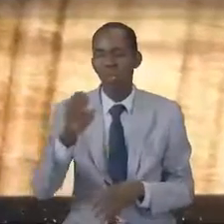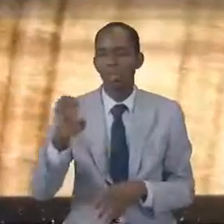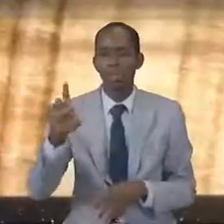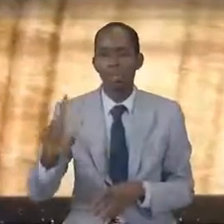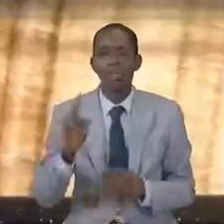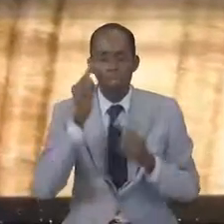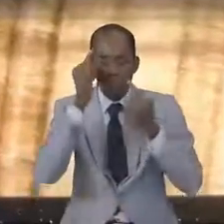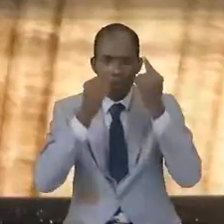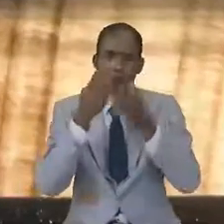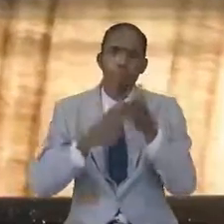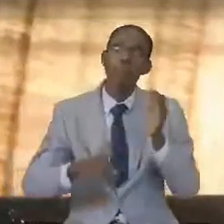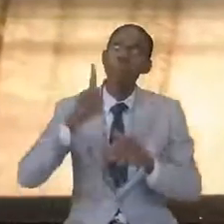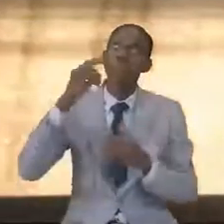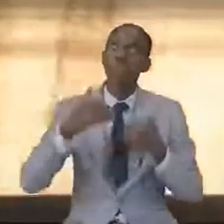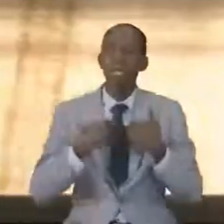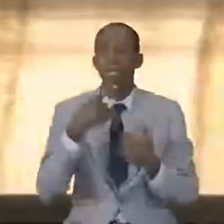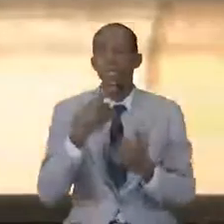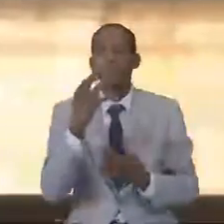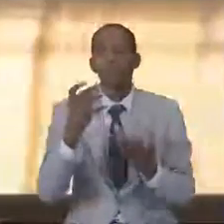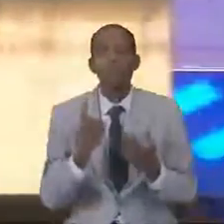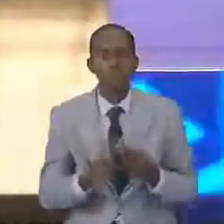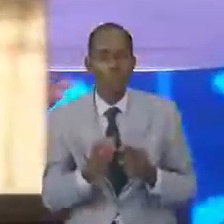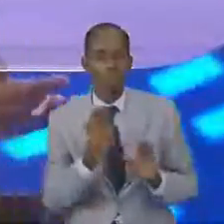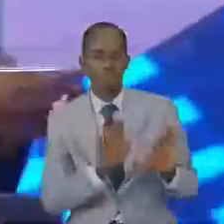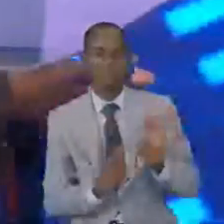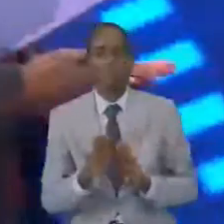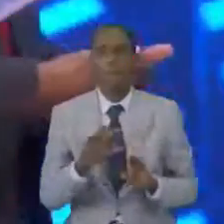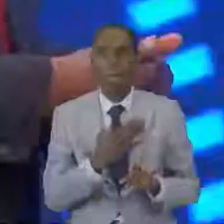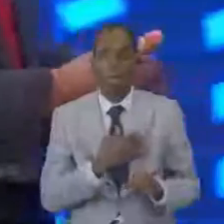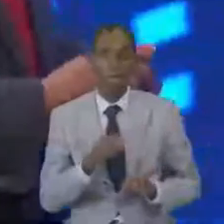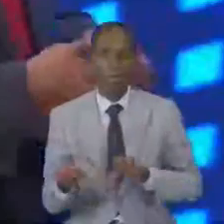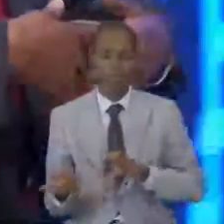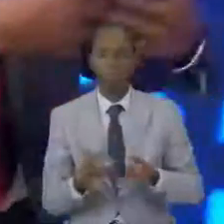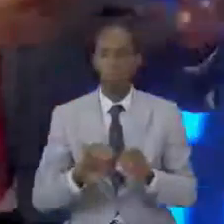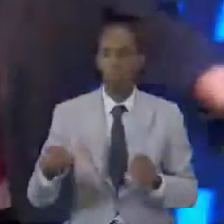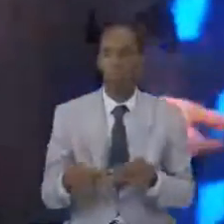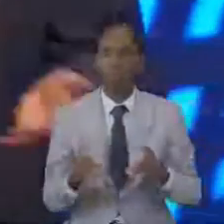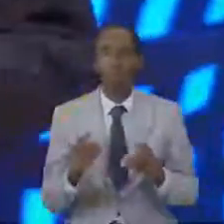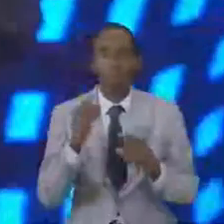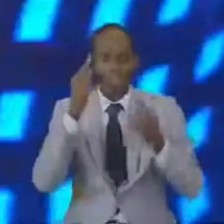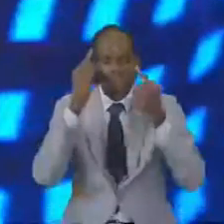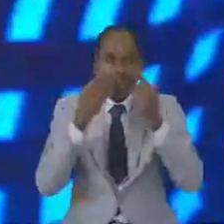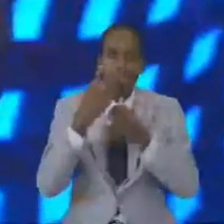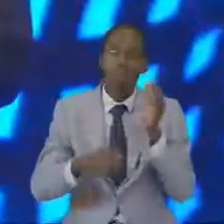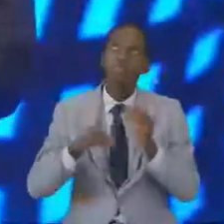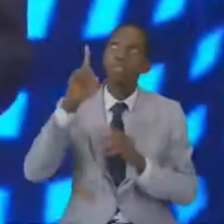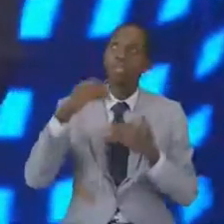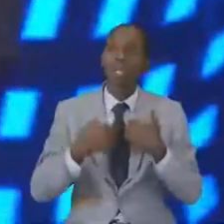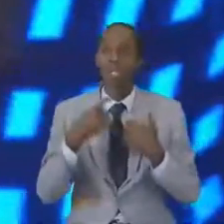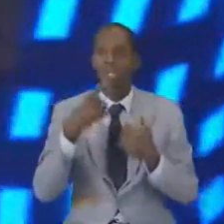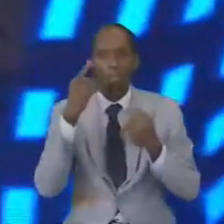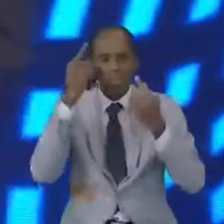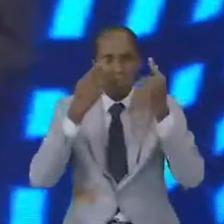comprenez ce qu'il a dit vous voulez que vous comporter ou agir d'une manière ou d'une autre comprends ce qu'il a dit